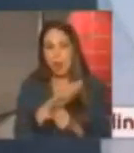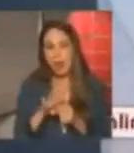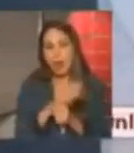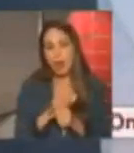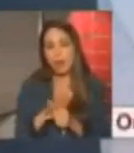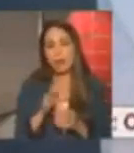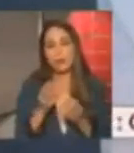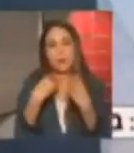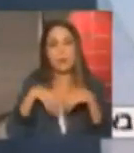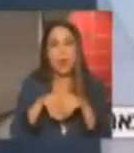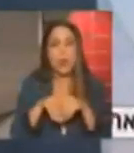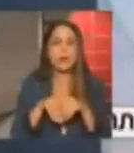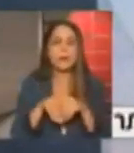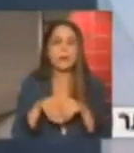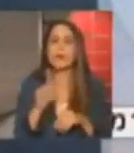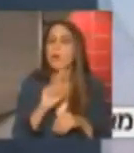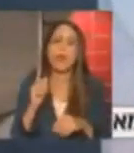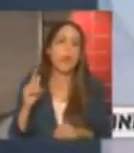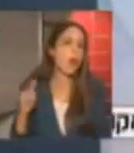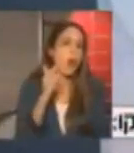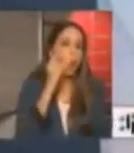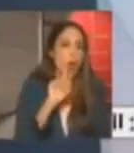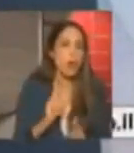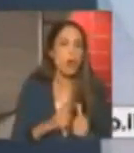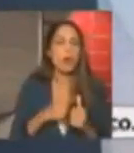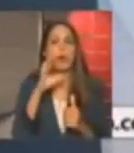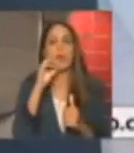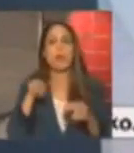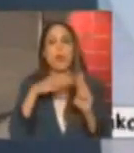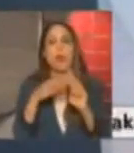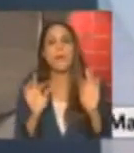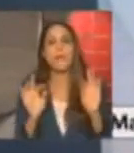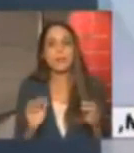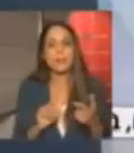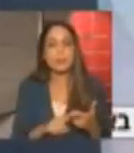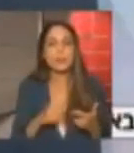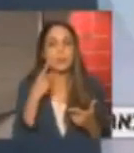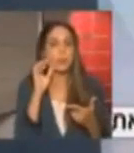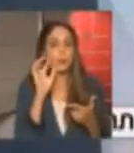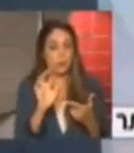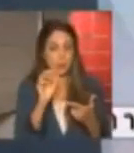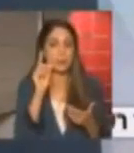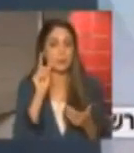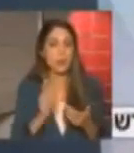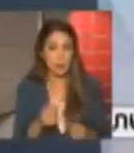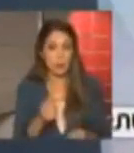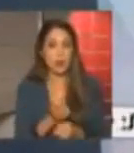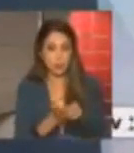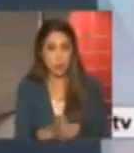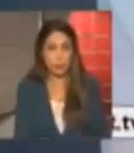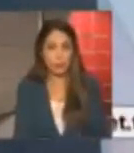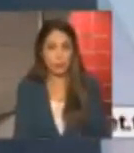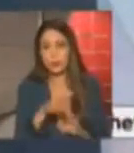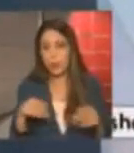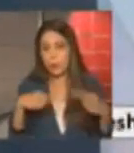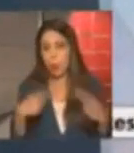המשפחות לא לעשות את הנסיעה הזאת, לא לדבר לעולם בשלב הזה. לדעתך המהלך הזה היה נחוץ בסופו של דבר, בסיכום היום